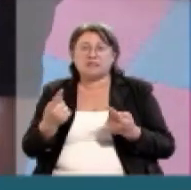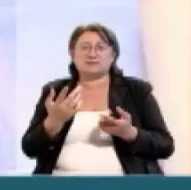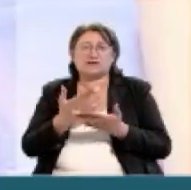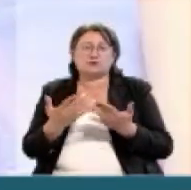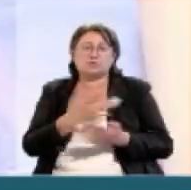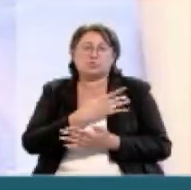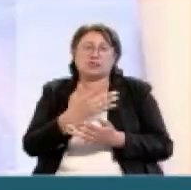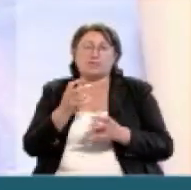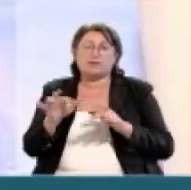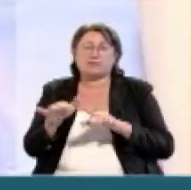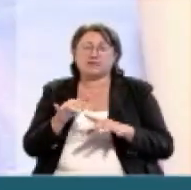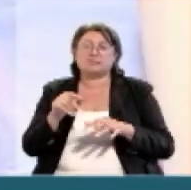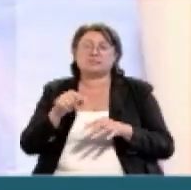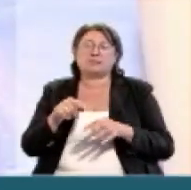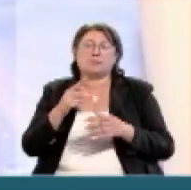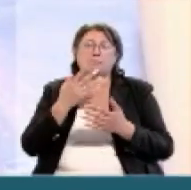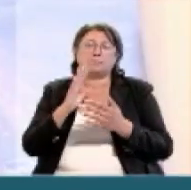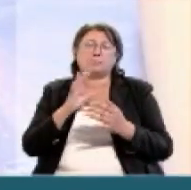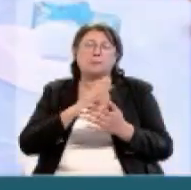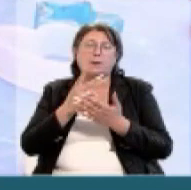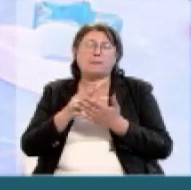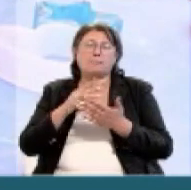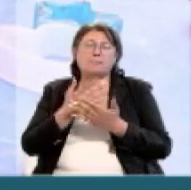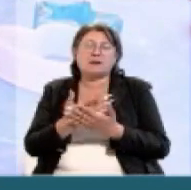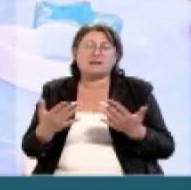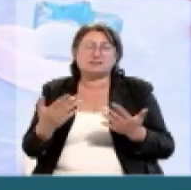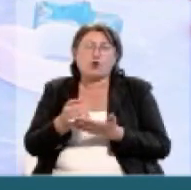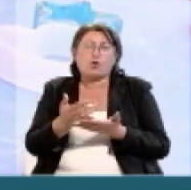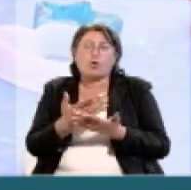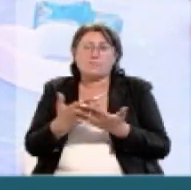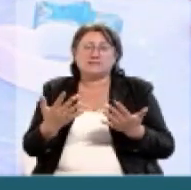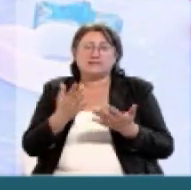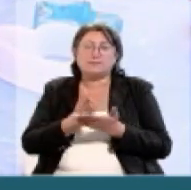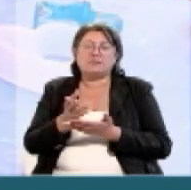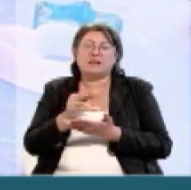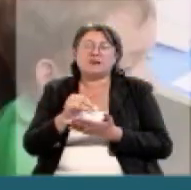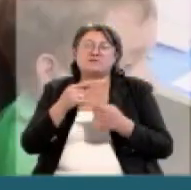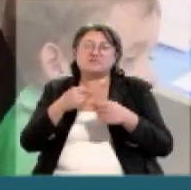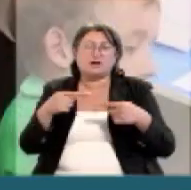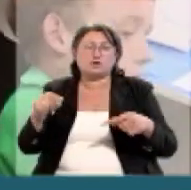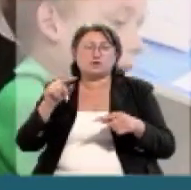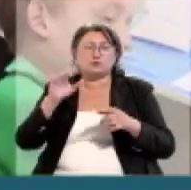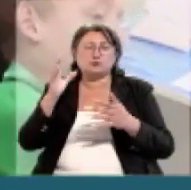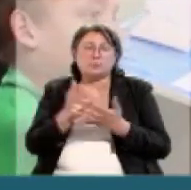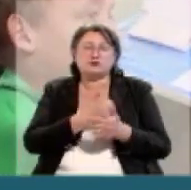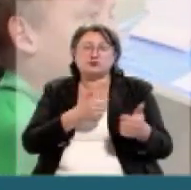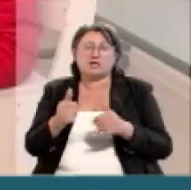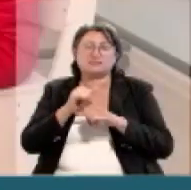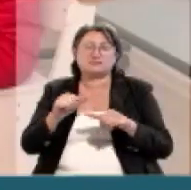бағытталған көпсалалы кешен жобасының тұсаукесері өтті. Сонымен қатар жиынға бизнес және мемлекеттік құрылымдардың өкілдері,